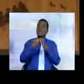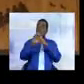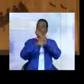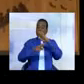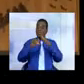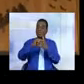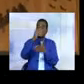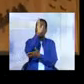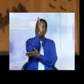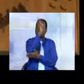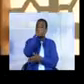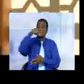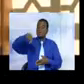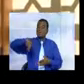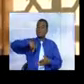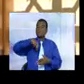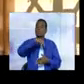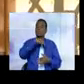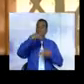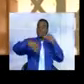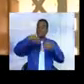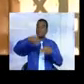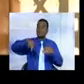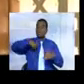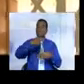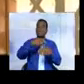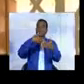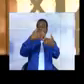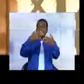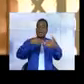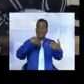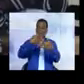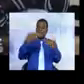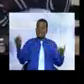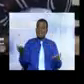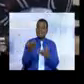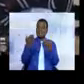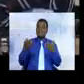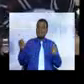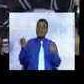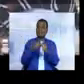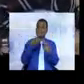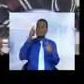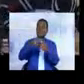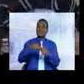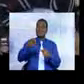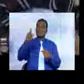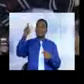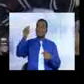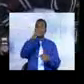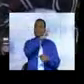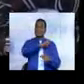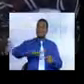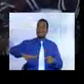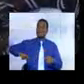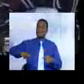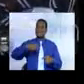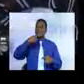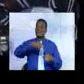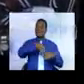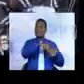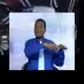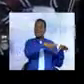ancêtres. Nous sommes arrivés ici comme aboutissement de notre exode. La reine qui est